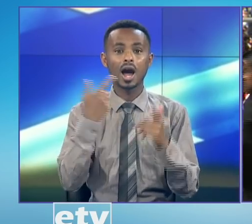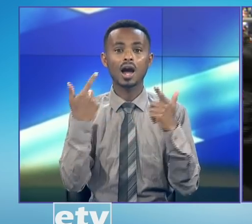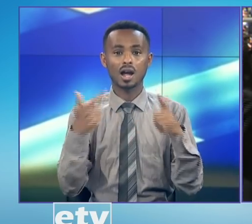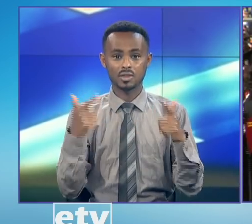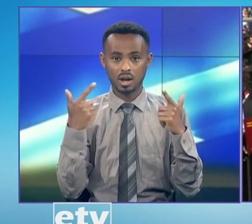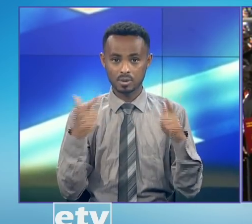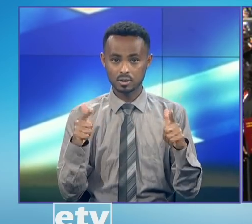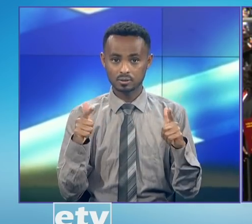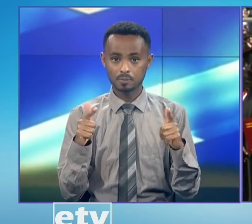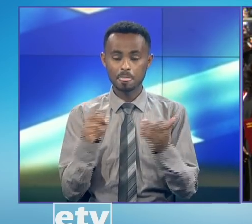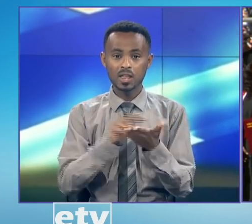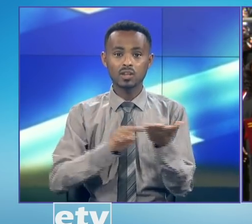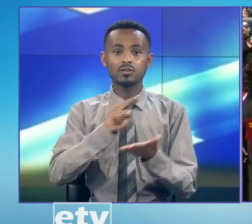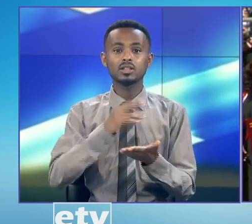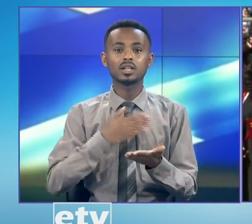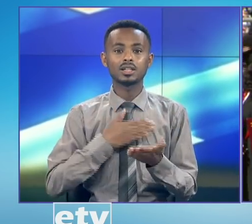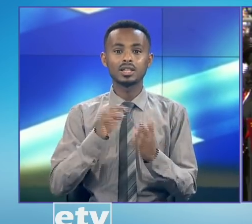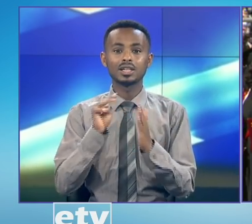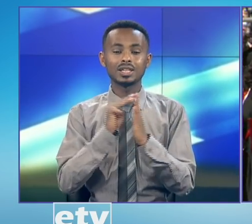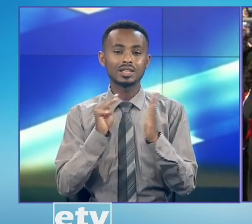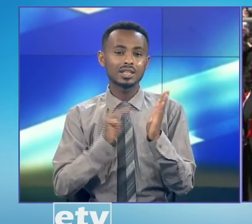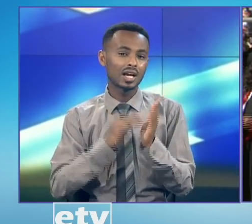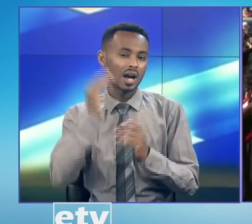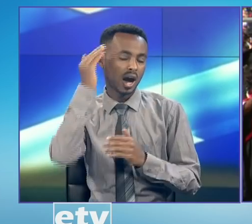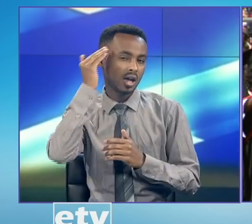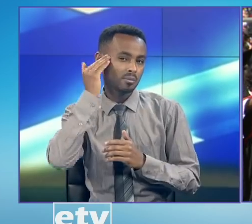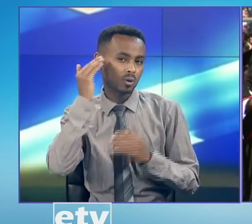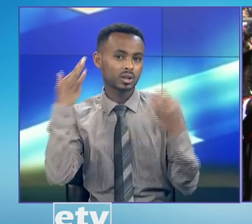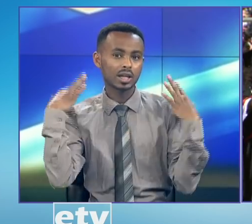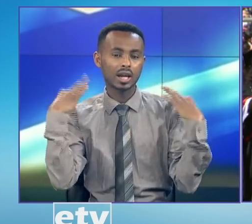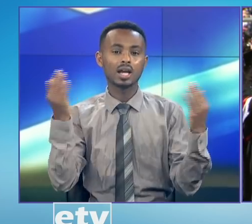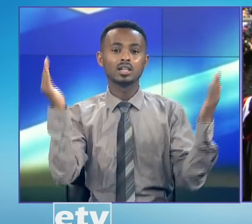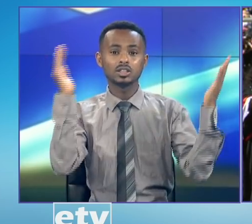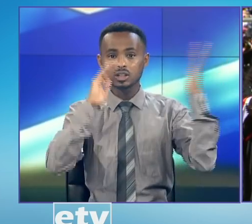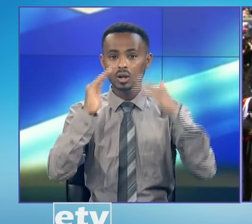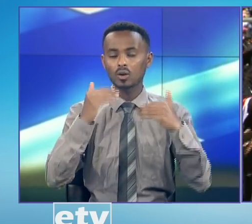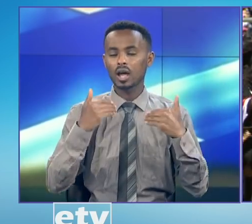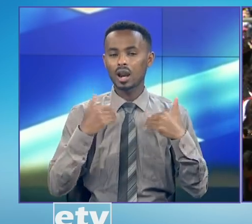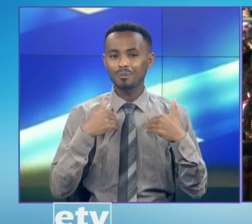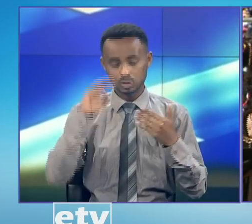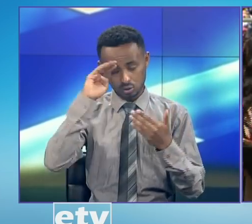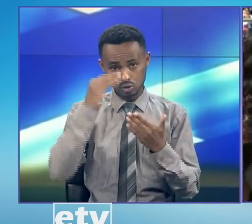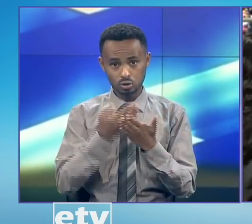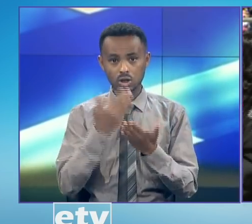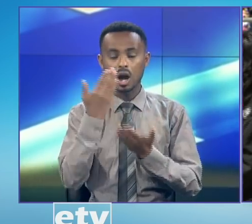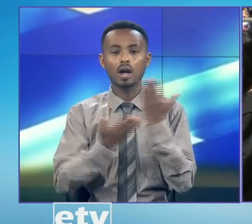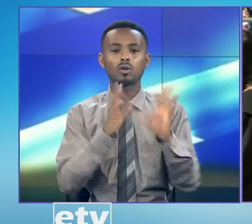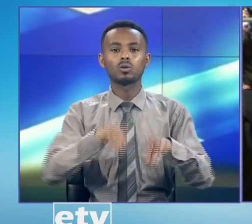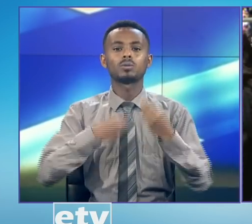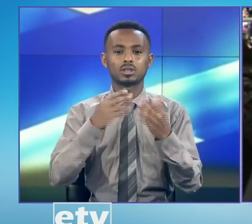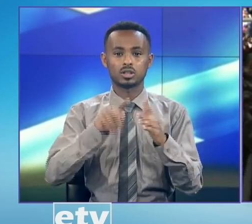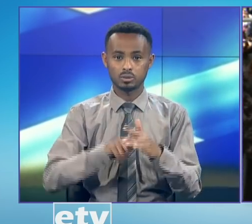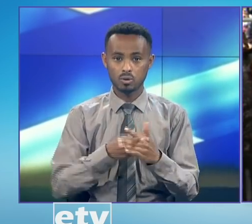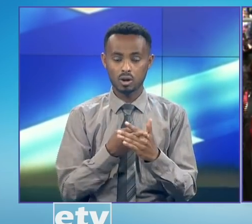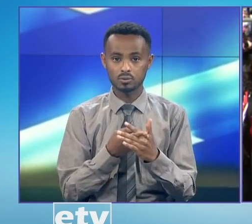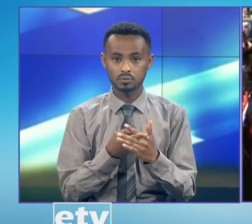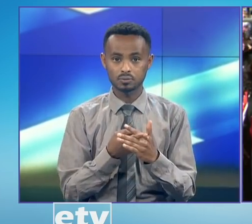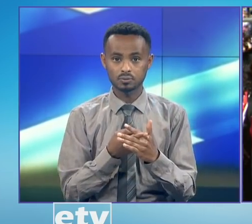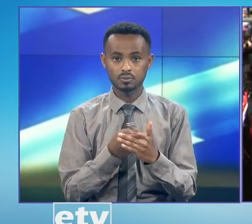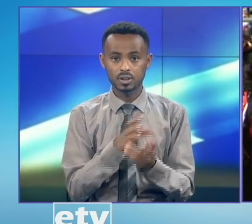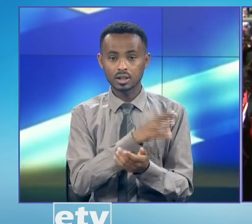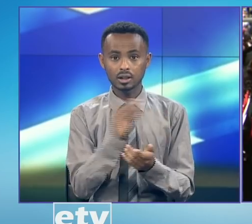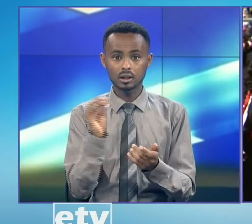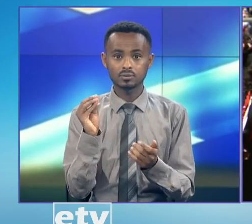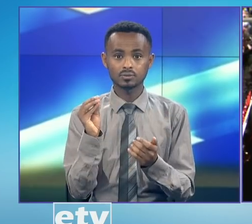አጋጣሚ ዩኒቨርሲቲያችን የስናይ ምሮጤና ተግዳሮት ያለባቸውንም ልጆች አገልግሎት መስጠት ጀምሯል